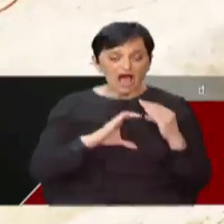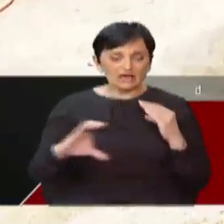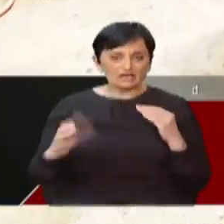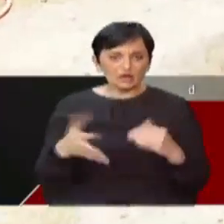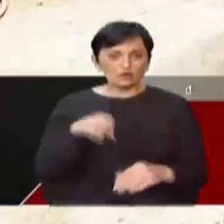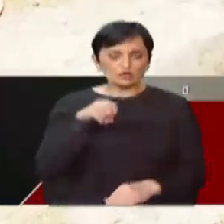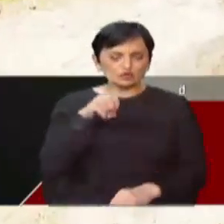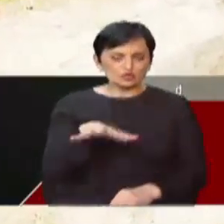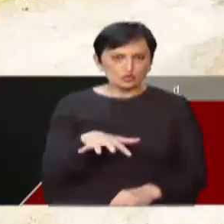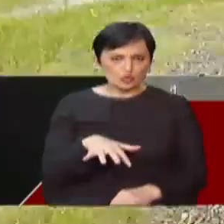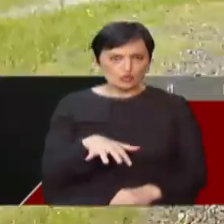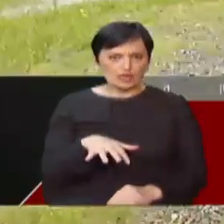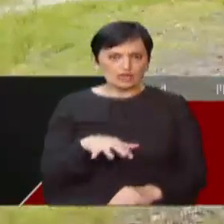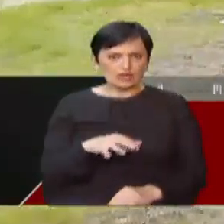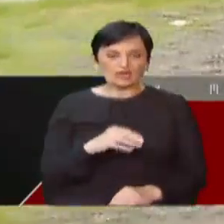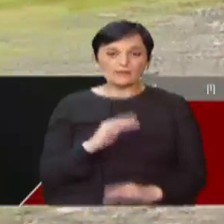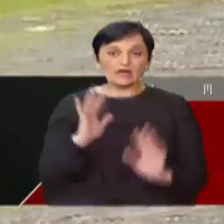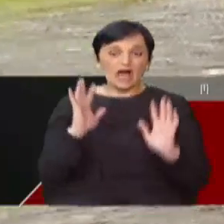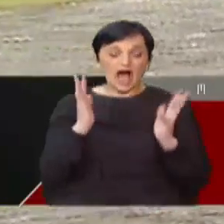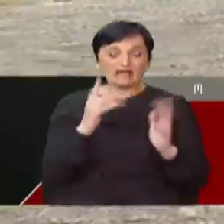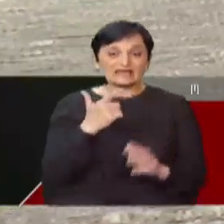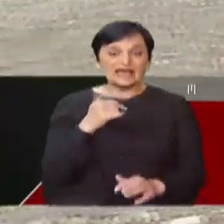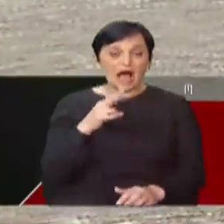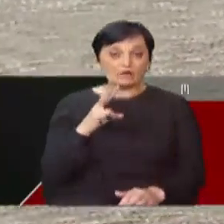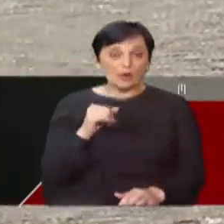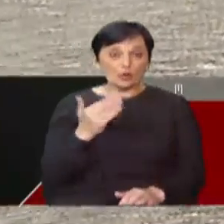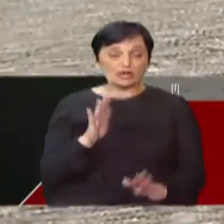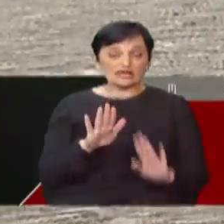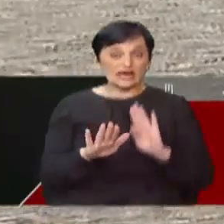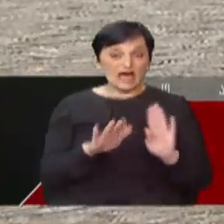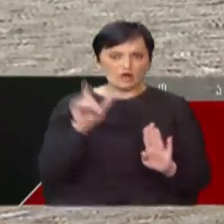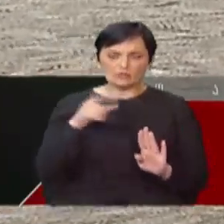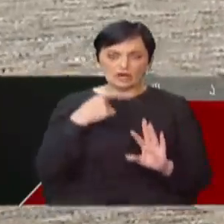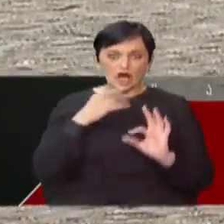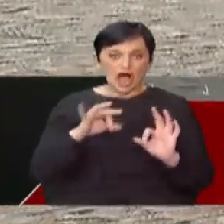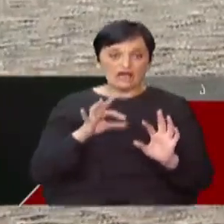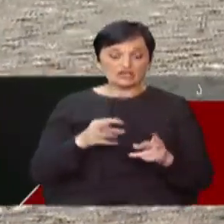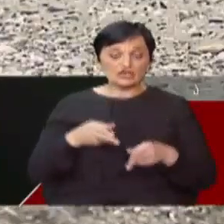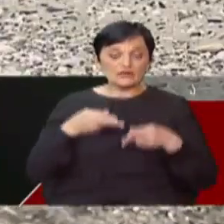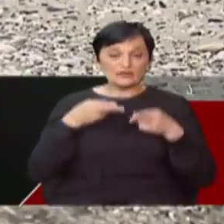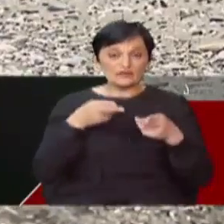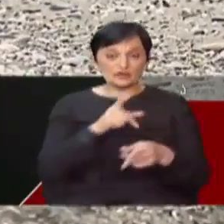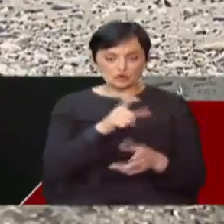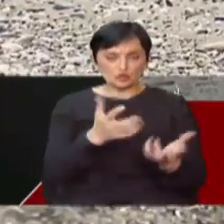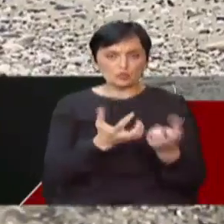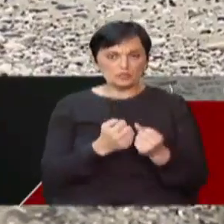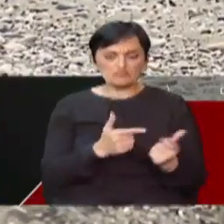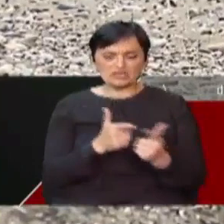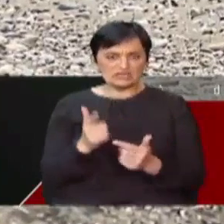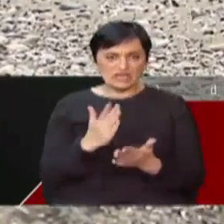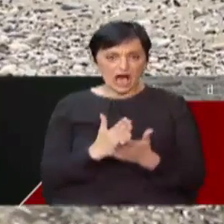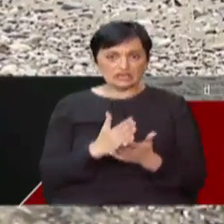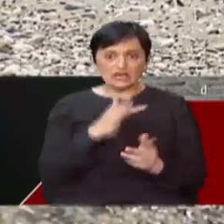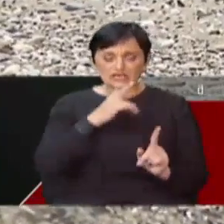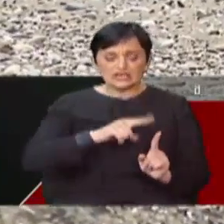შუქი მომარაგება. ანაკლია განმუხური რესორტის ხელმძღვანელობა აცხადებს, რომ ვიზიტორების მისაღებად მზად არიან და მთელი